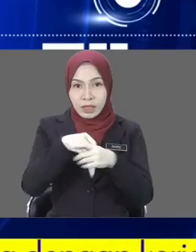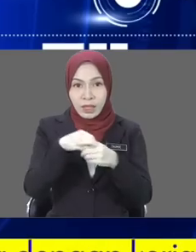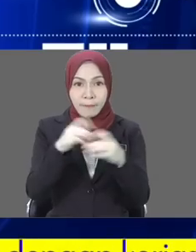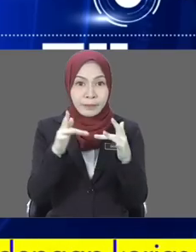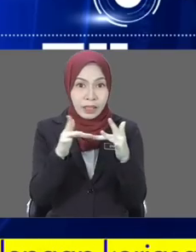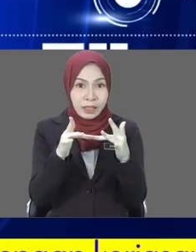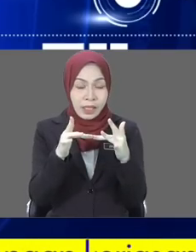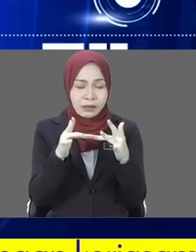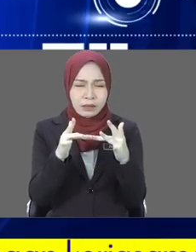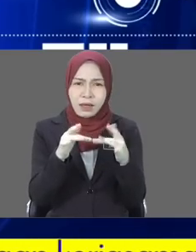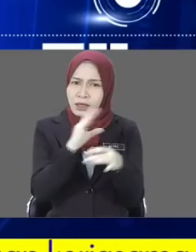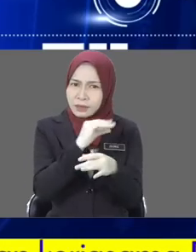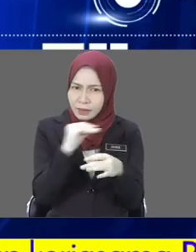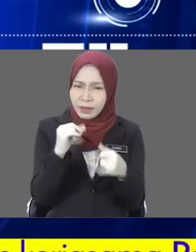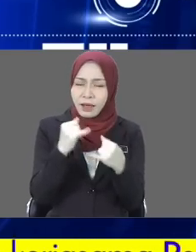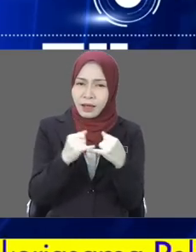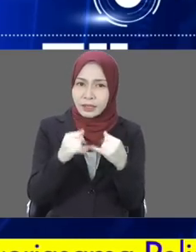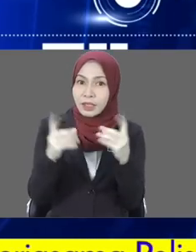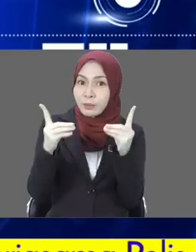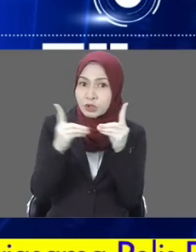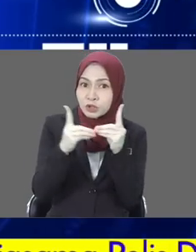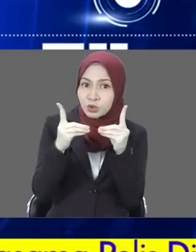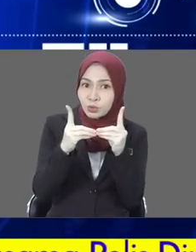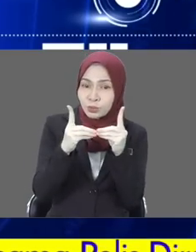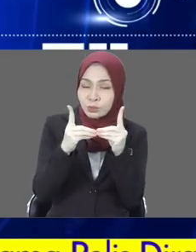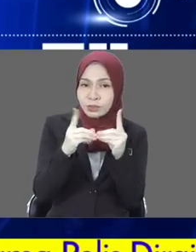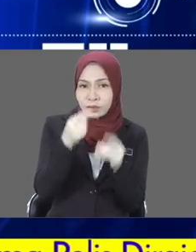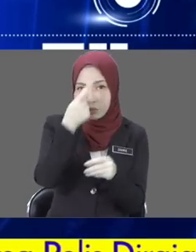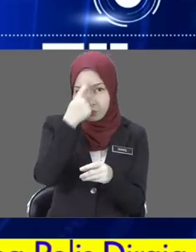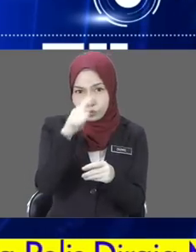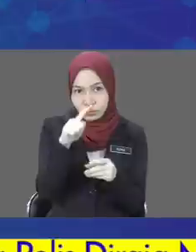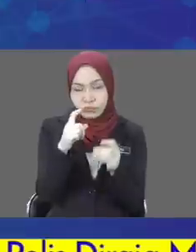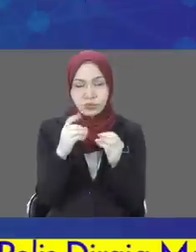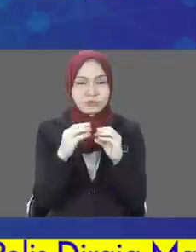untuk keluar bersama dan untuk pertumbuhan